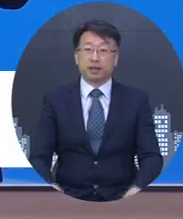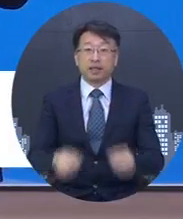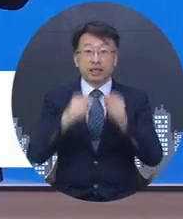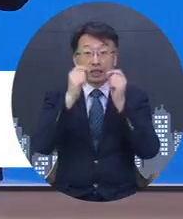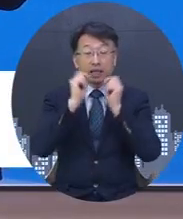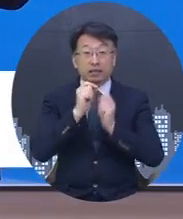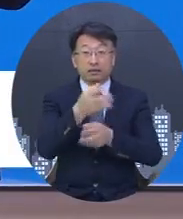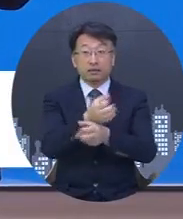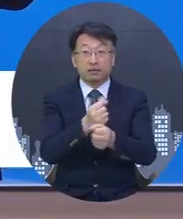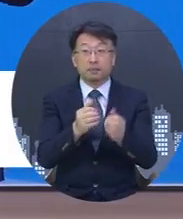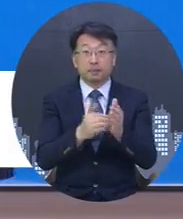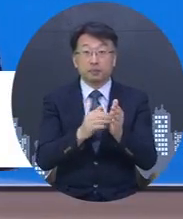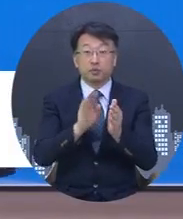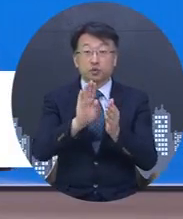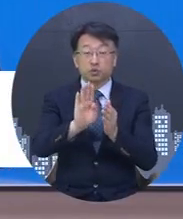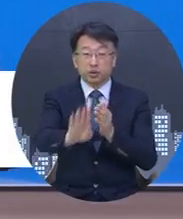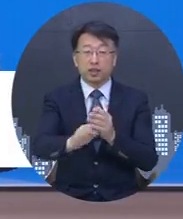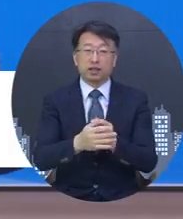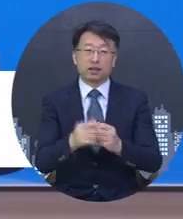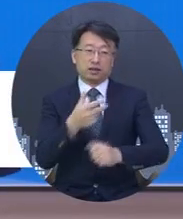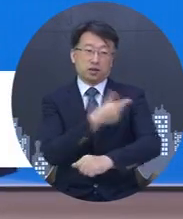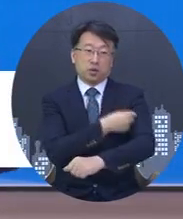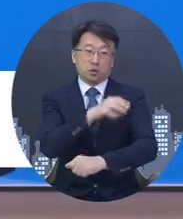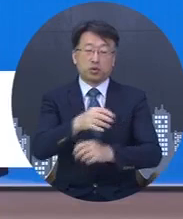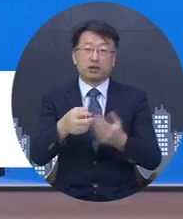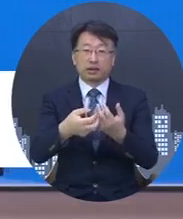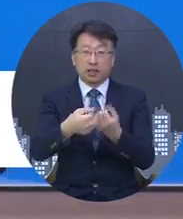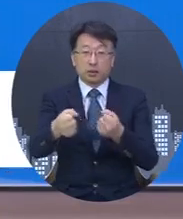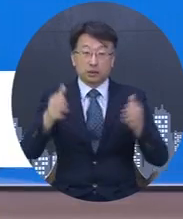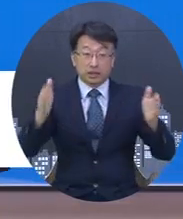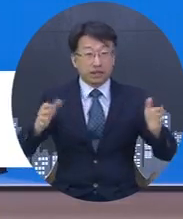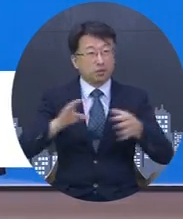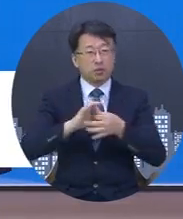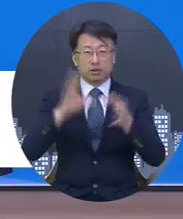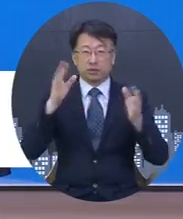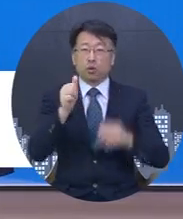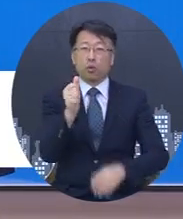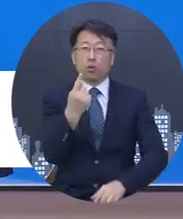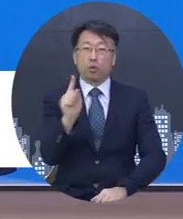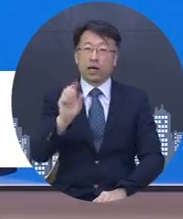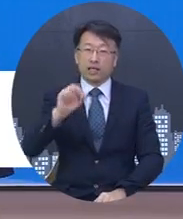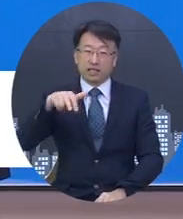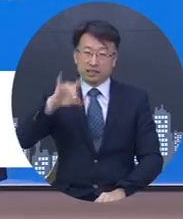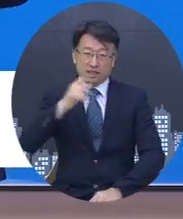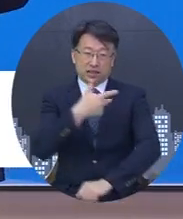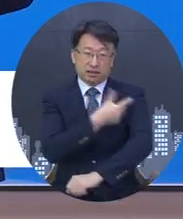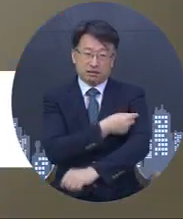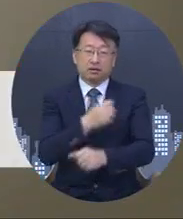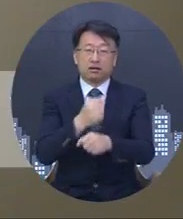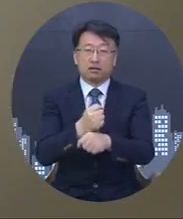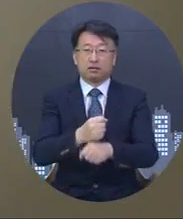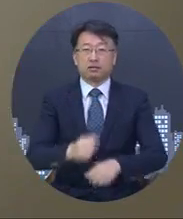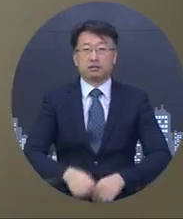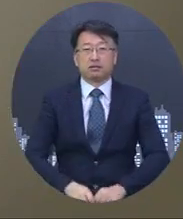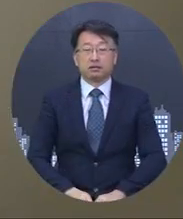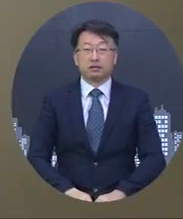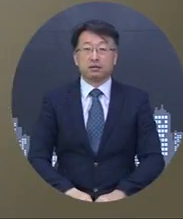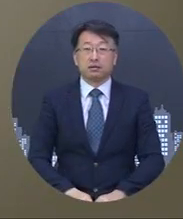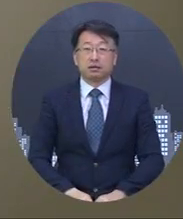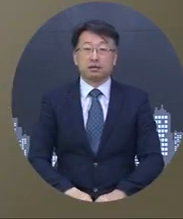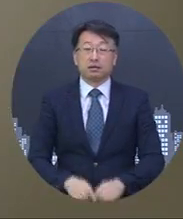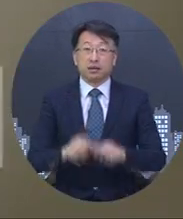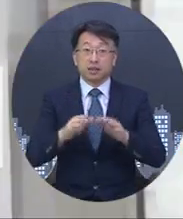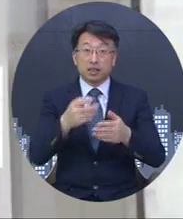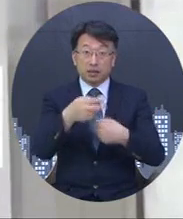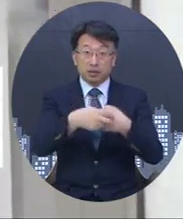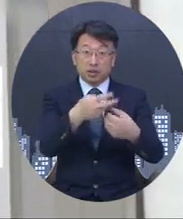개별 예약 후 접종센터를 통해 별도 기간 없이 화이자 백신 접종을 시행합니다. 한편 입원